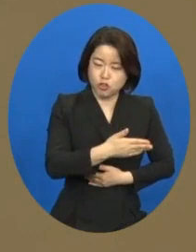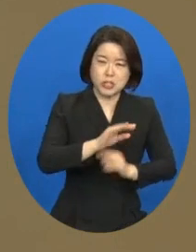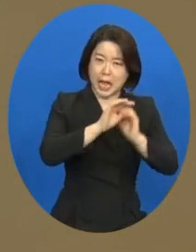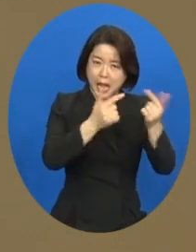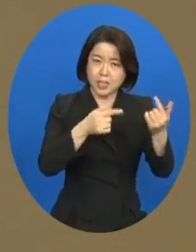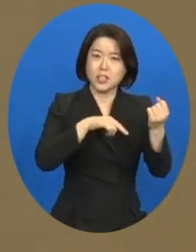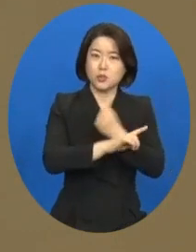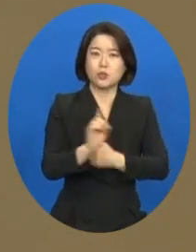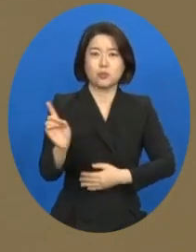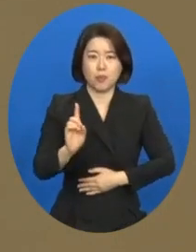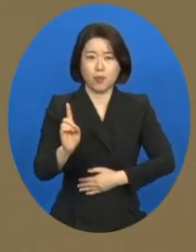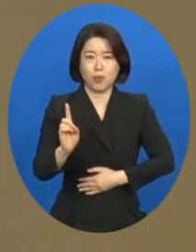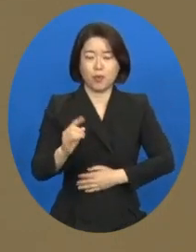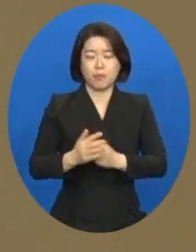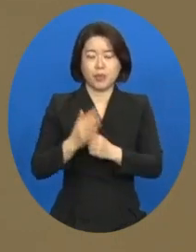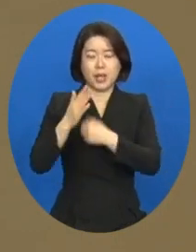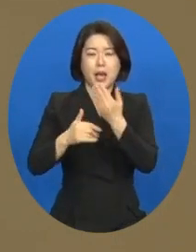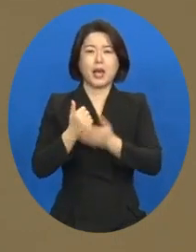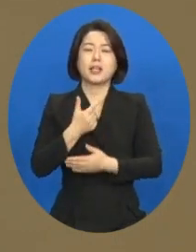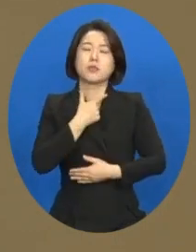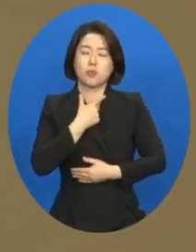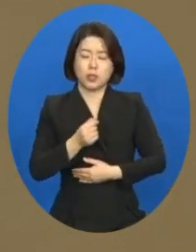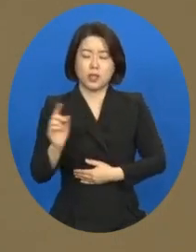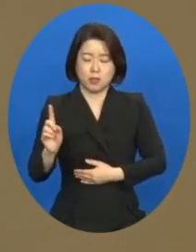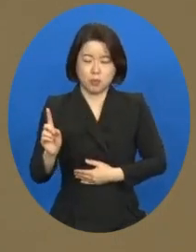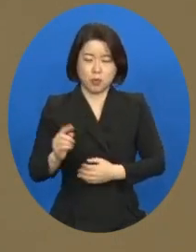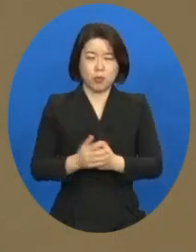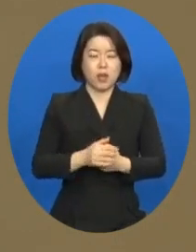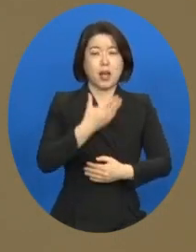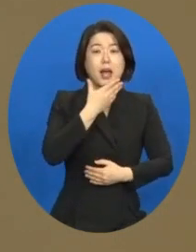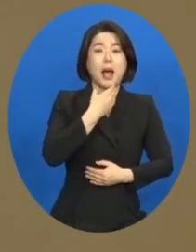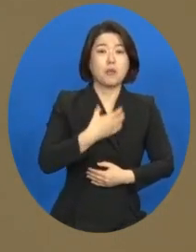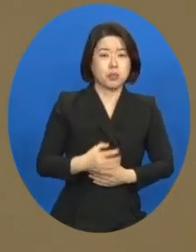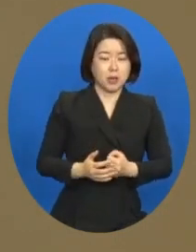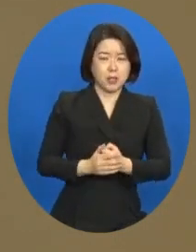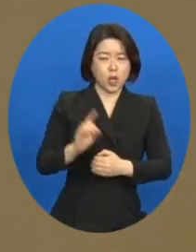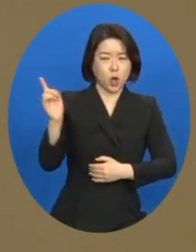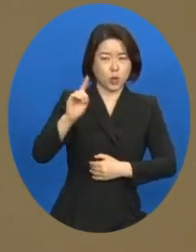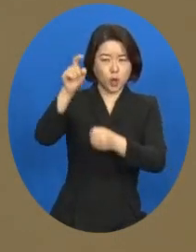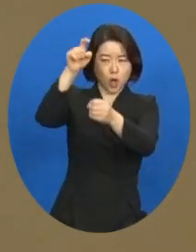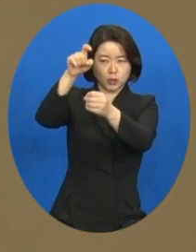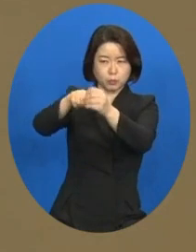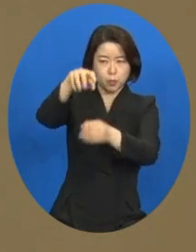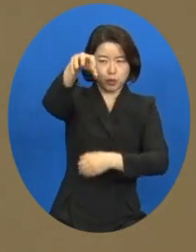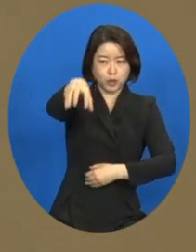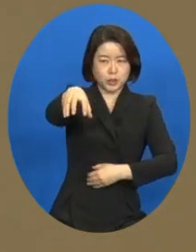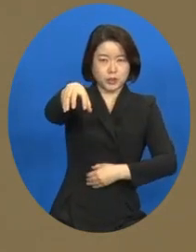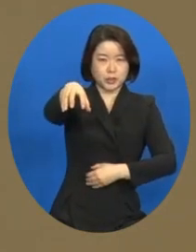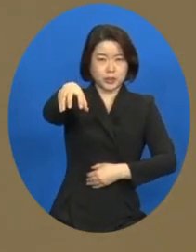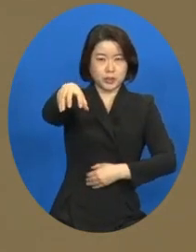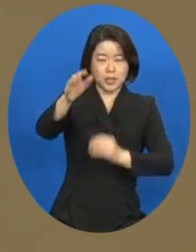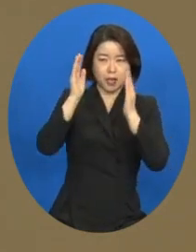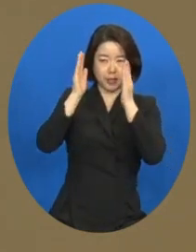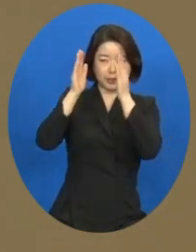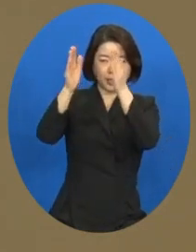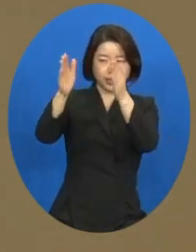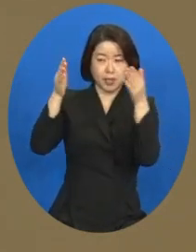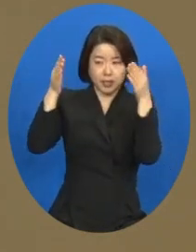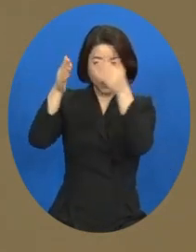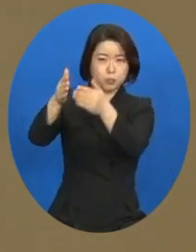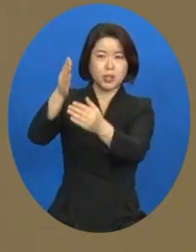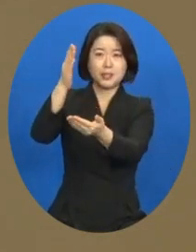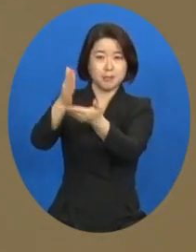하나님이 원하시기를 아브라함이 어떤 목적지를 향하여 가지